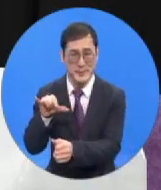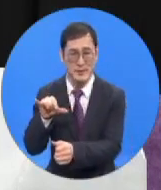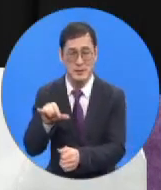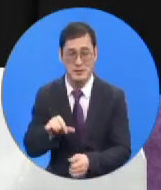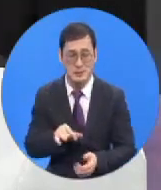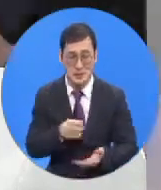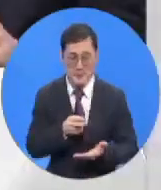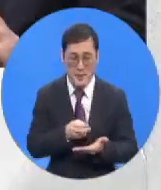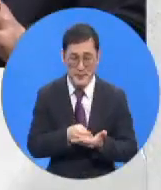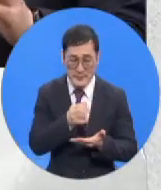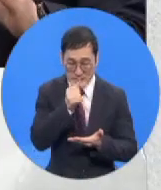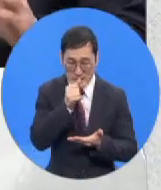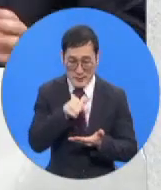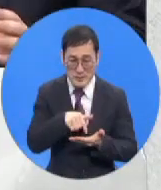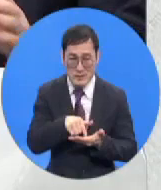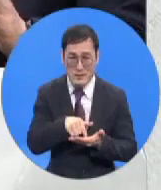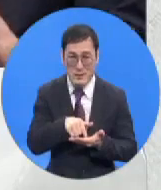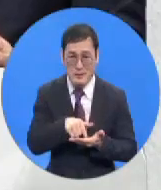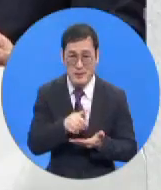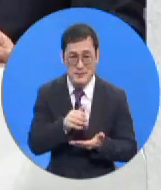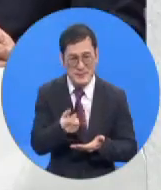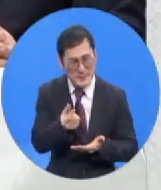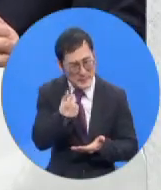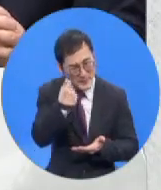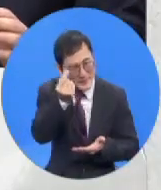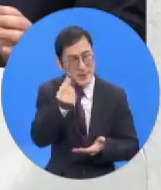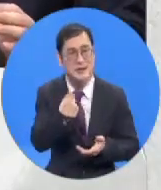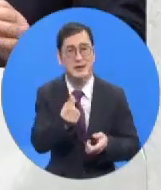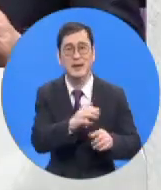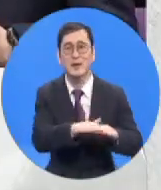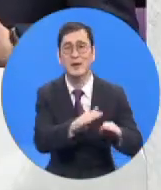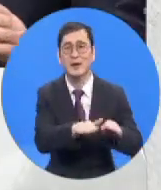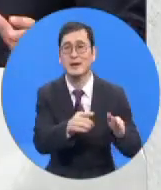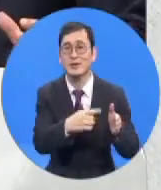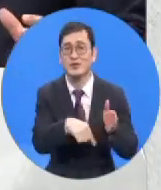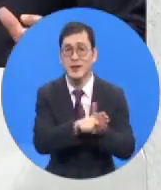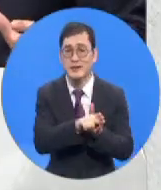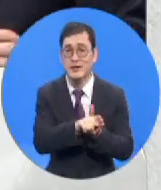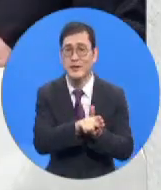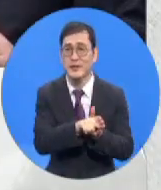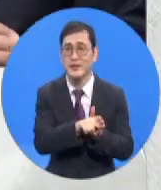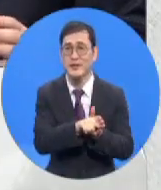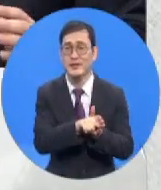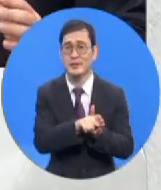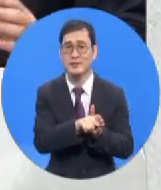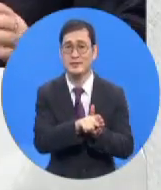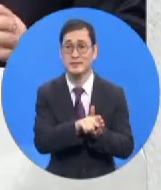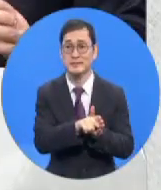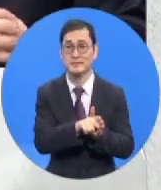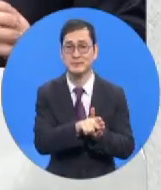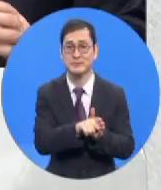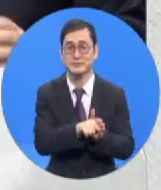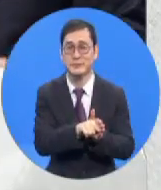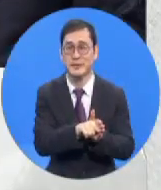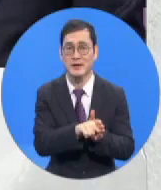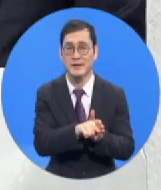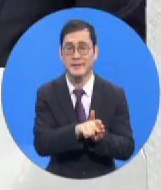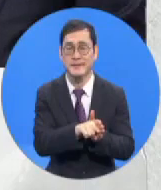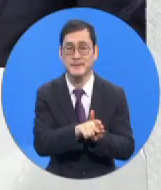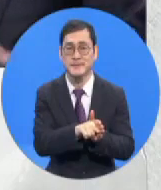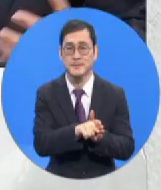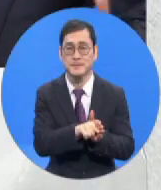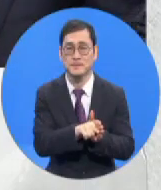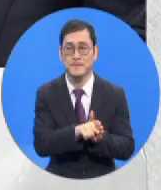있지만 그러나 그 신속성과 포괄적 접근이 필요한 이런 상황들을 처음 당해보는 집행해야 되는